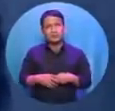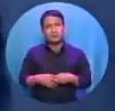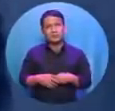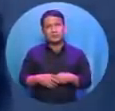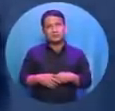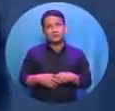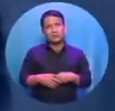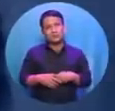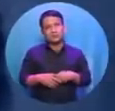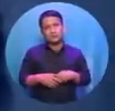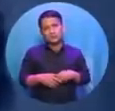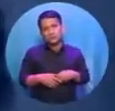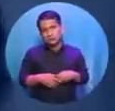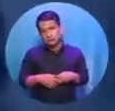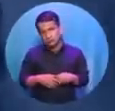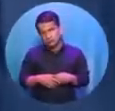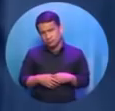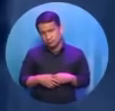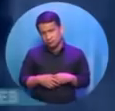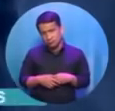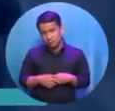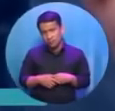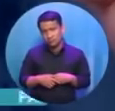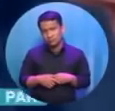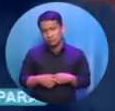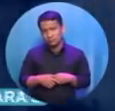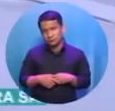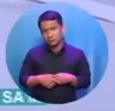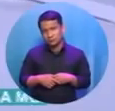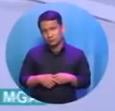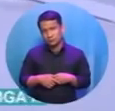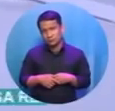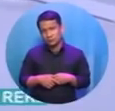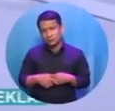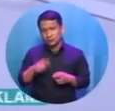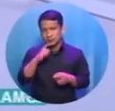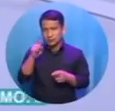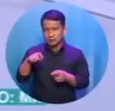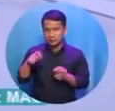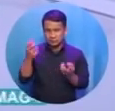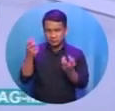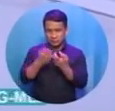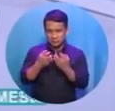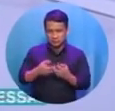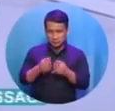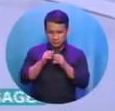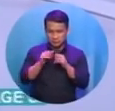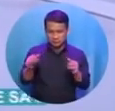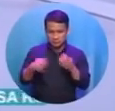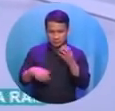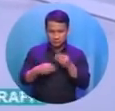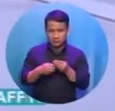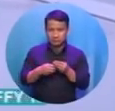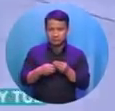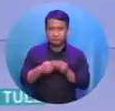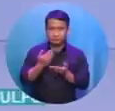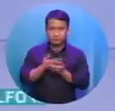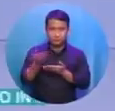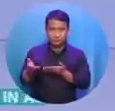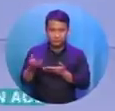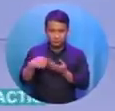Okay? Now, chinek nyo na, magkatugma, pareho. Okay? Mabibili ang Vita